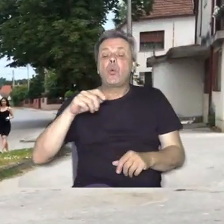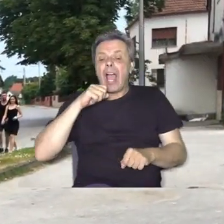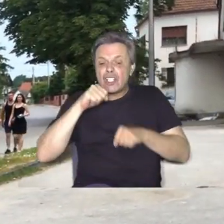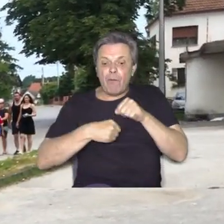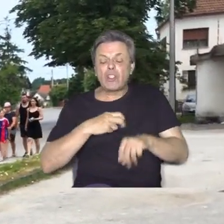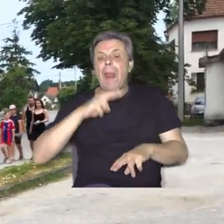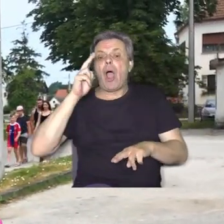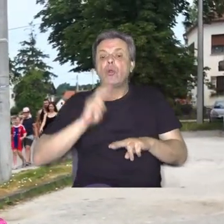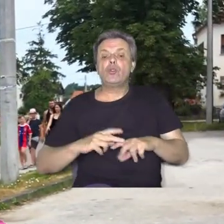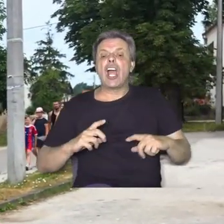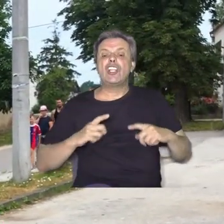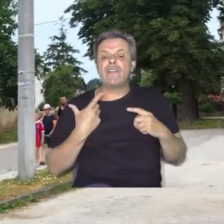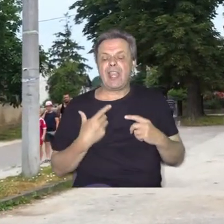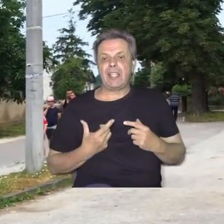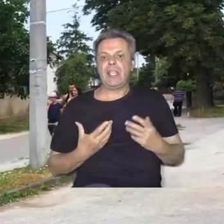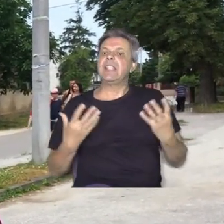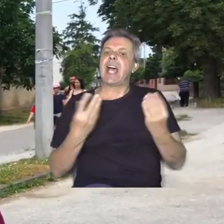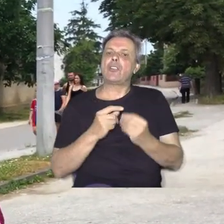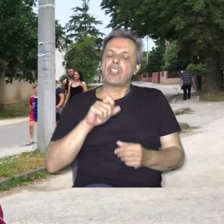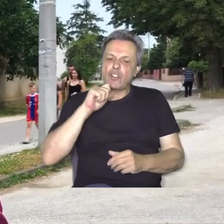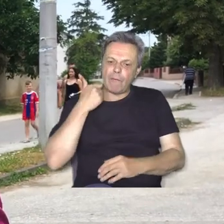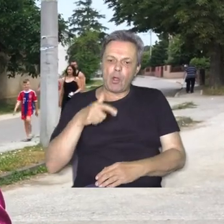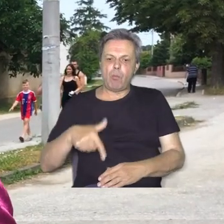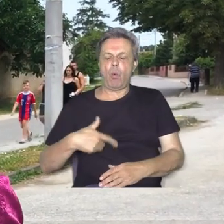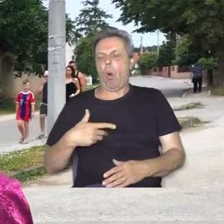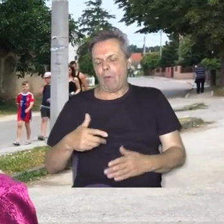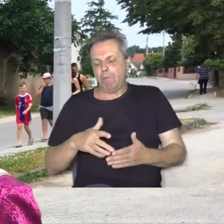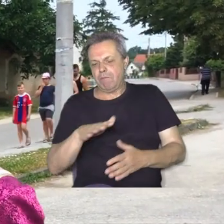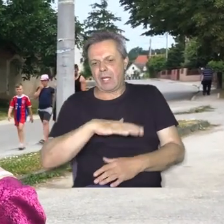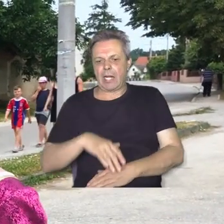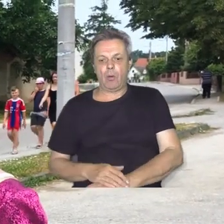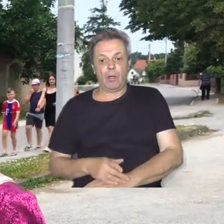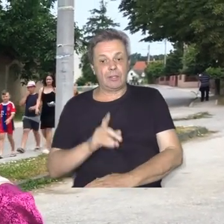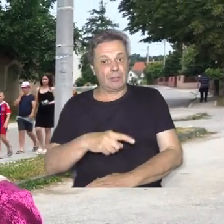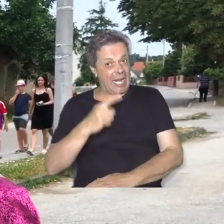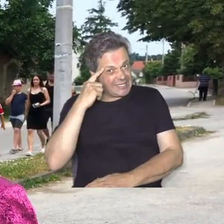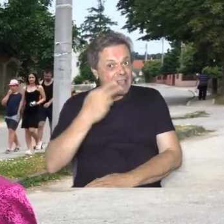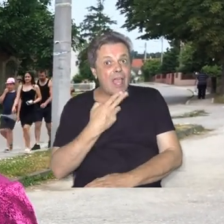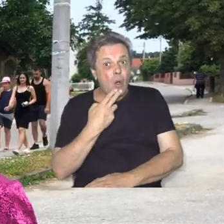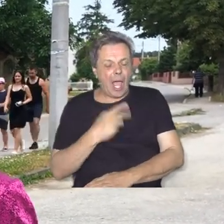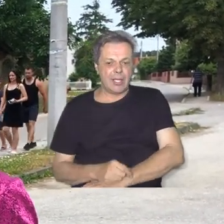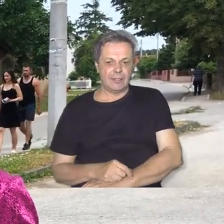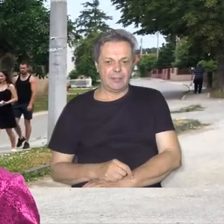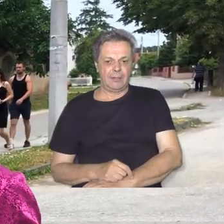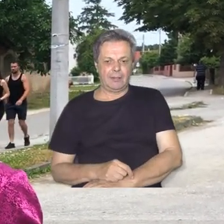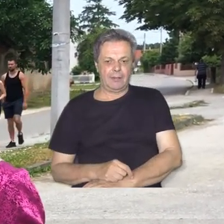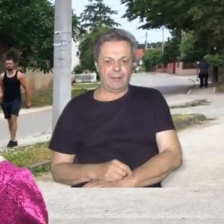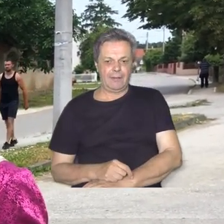jedna druga životinja je odlučila živjeti sa čovjekom u ovom kraju. Imate li ideju koja je to